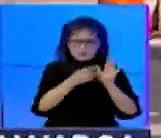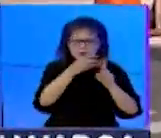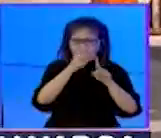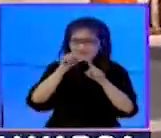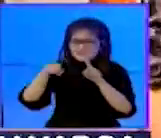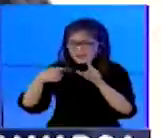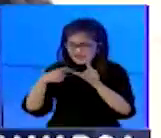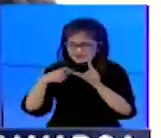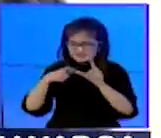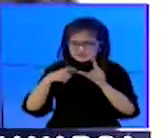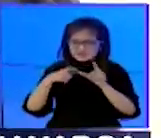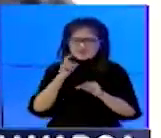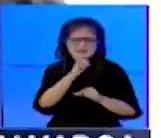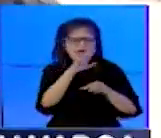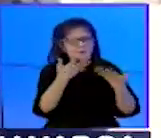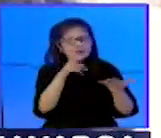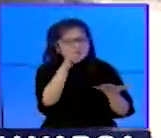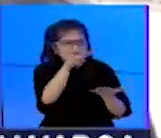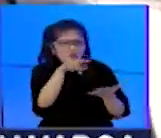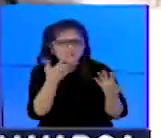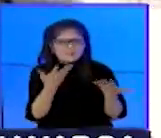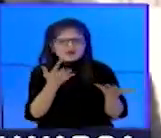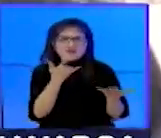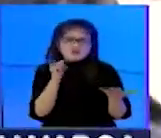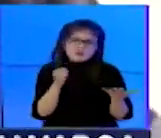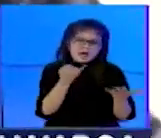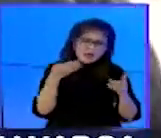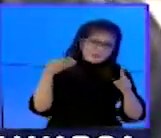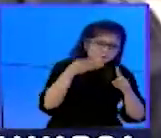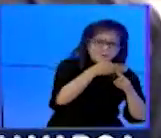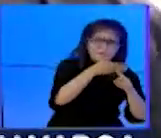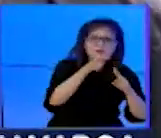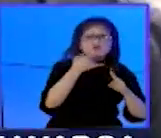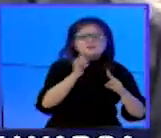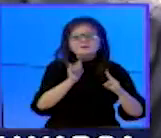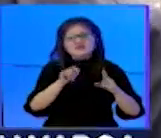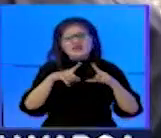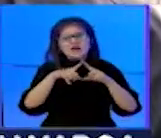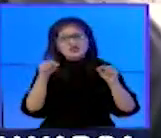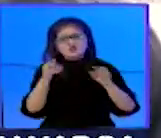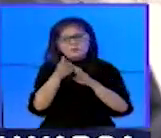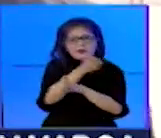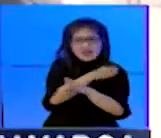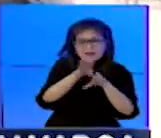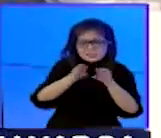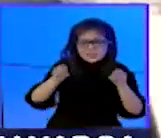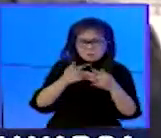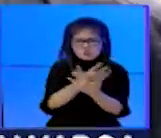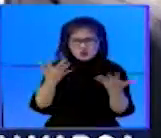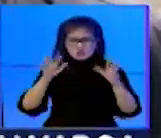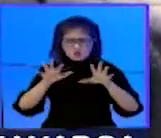yang bagus? Karena memang nantinya takutnya nggak tepat sasaran. Karena belajar dari kemarin kartu prakerja, ternyata masih banyak masyarakat yang tidak kebagian